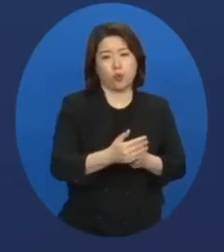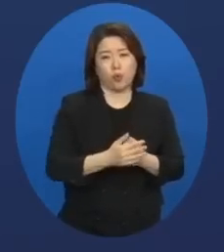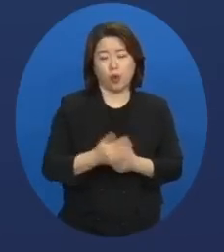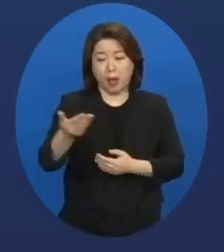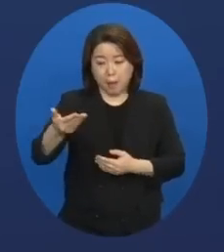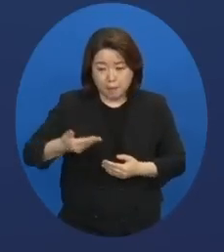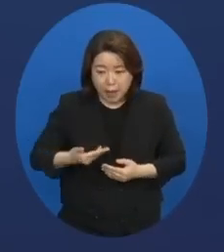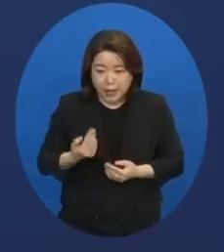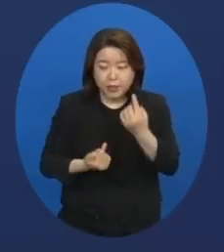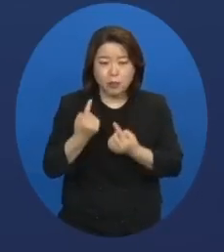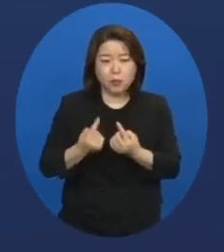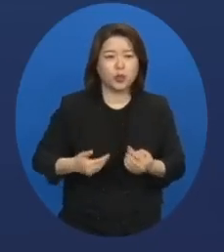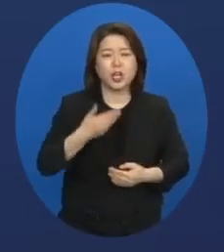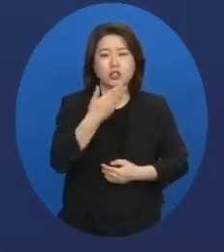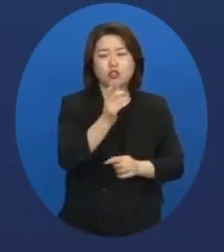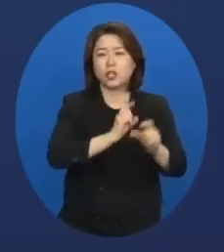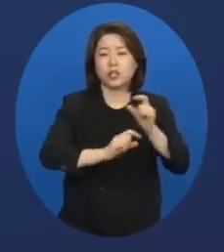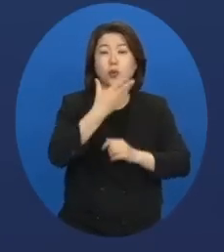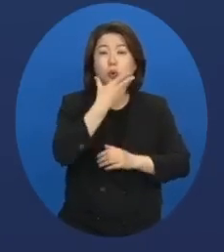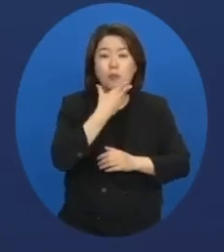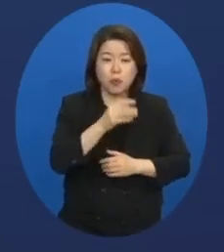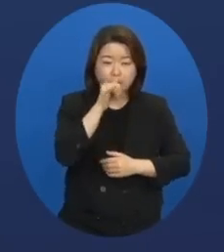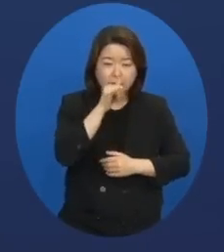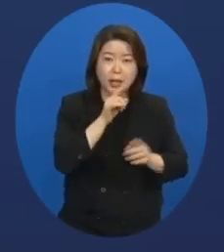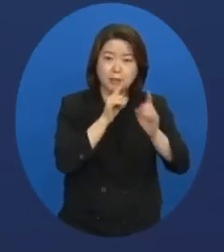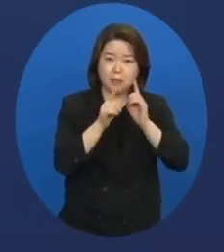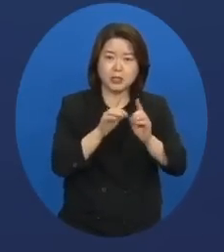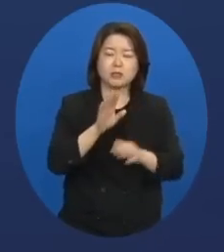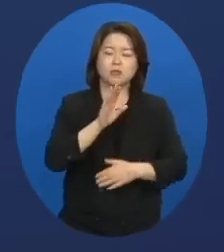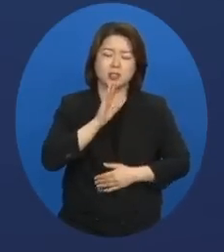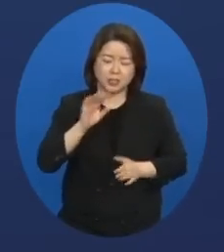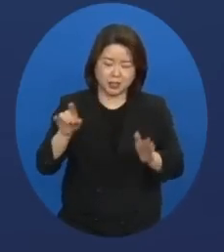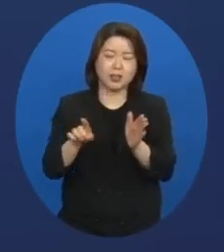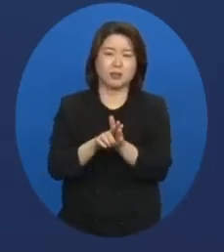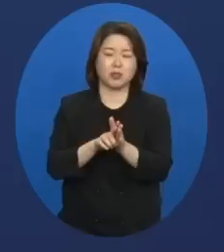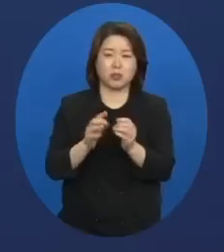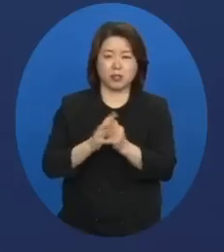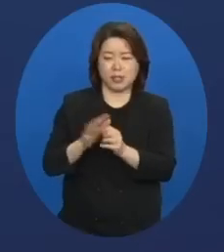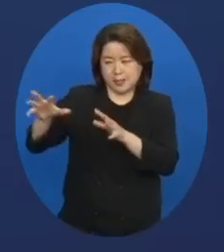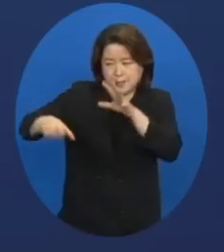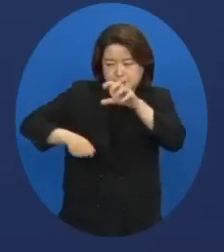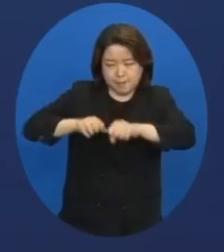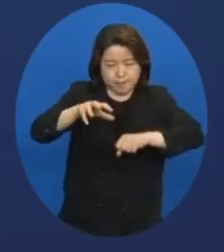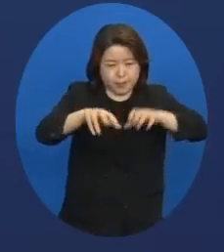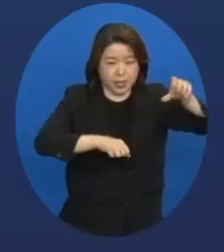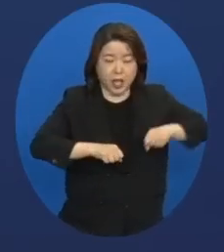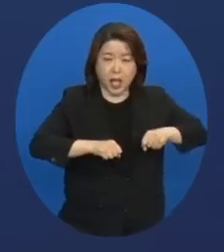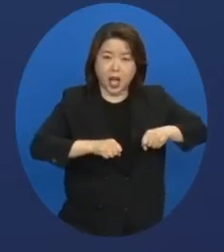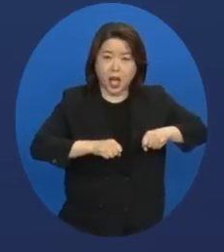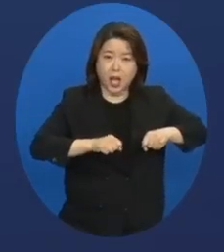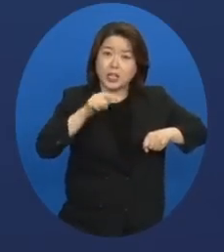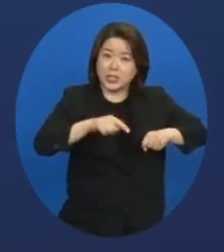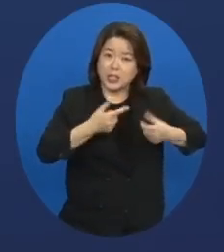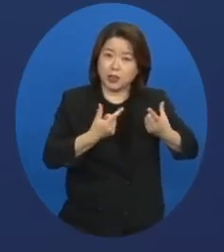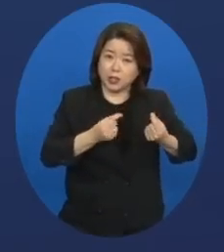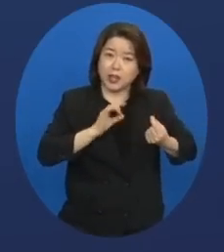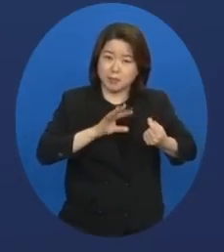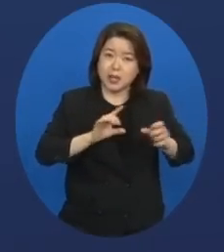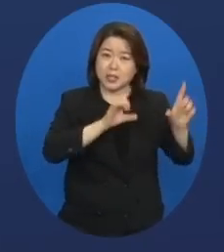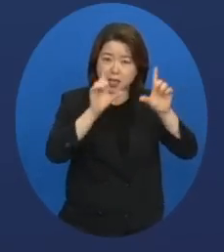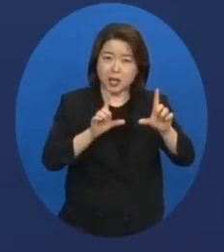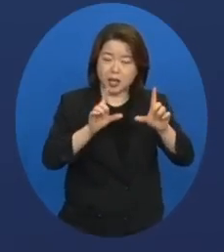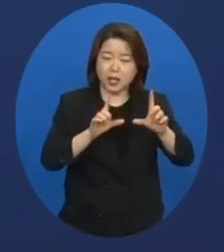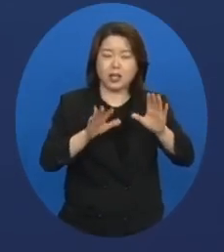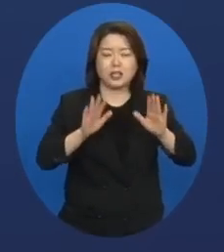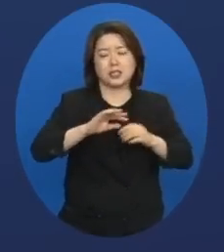있다 하신 말씀을 진짜 믿어야 됩니다. 그동안 움켜쥐려고만 사셨습니까? 이제는 정말